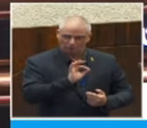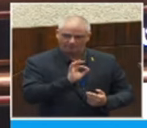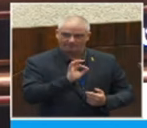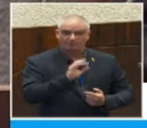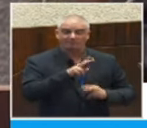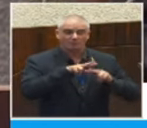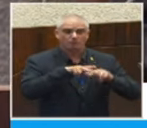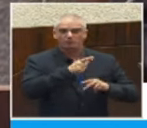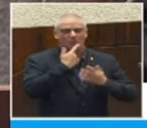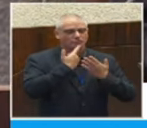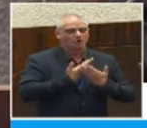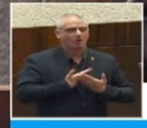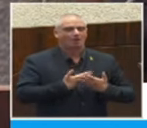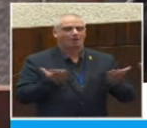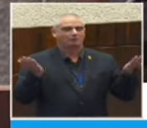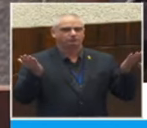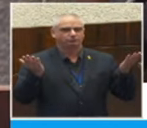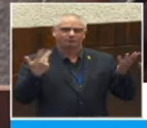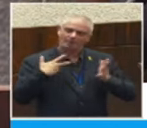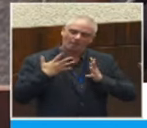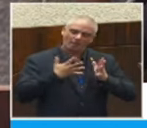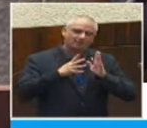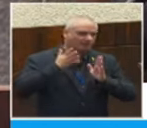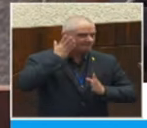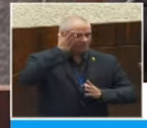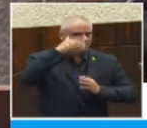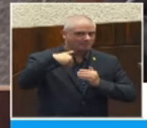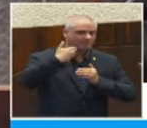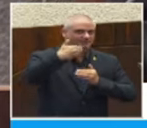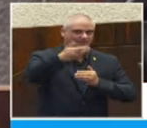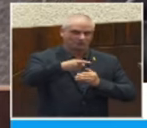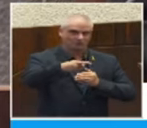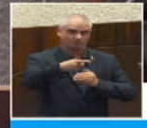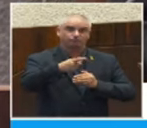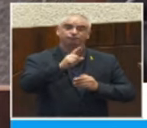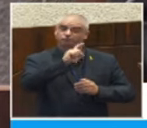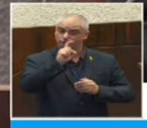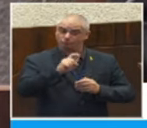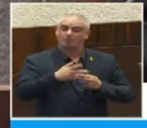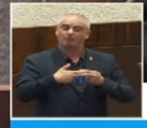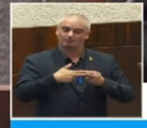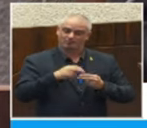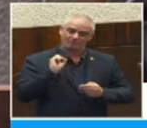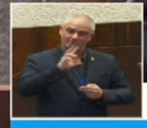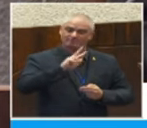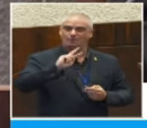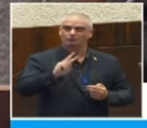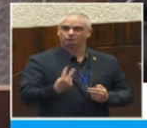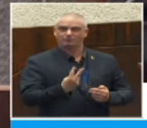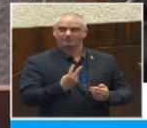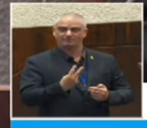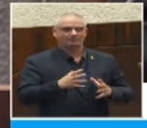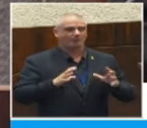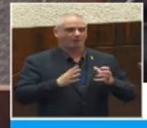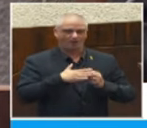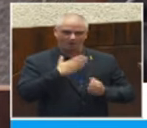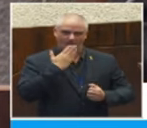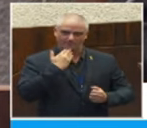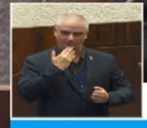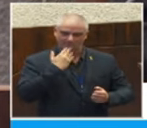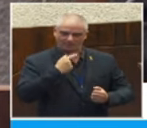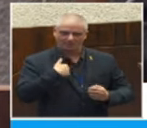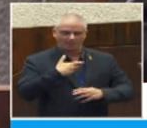חשוף להתקפות עתידיות שייתכן ויבואו. עם ישראל, מדינת